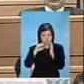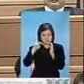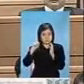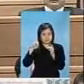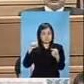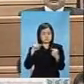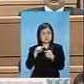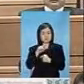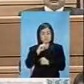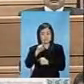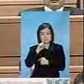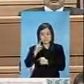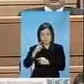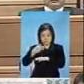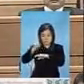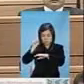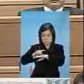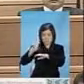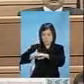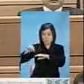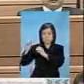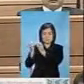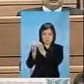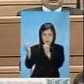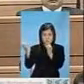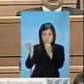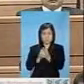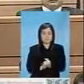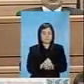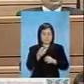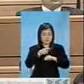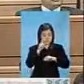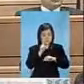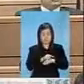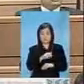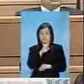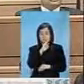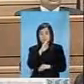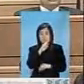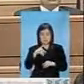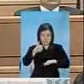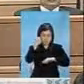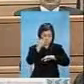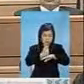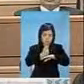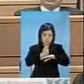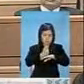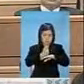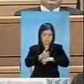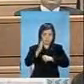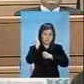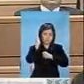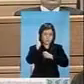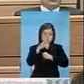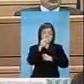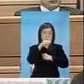อประธานศาลรัฐธรรมนูญคือท่านประธานครับถ้าท่านรัฐมนตรีจะใช้นิสัยเดิมที่เ